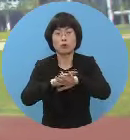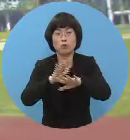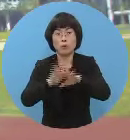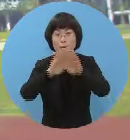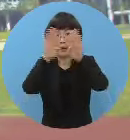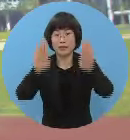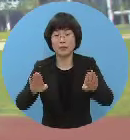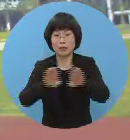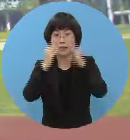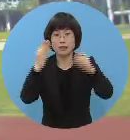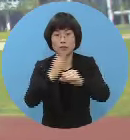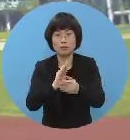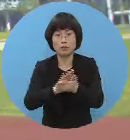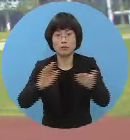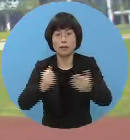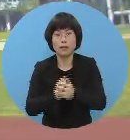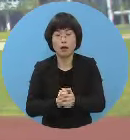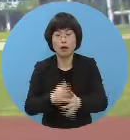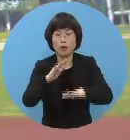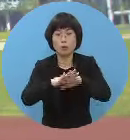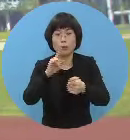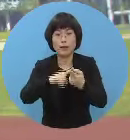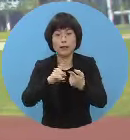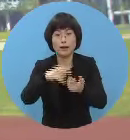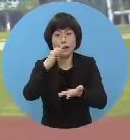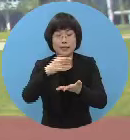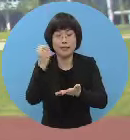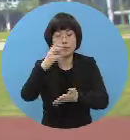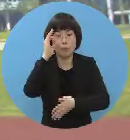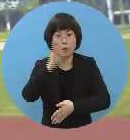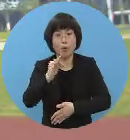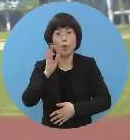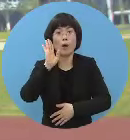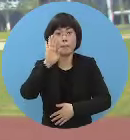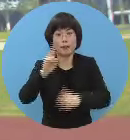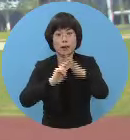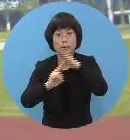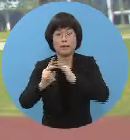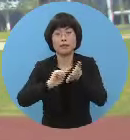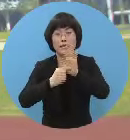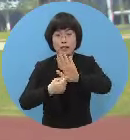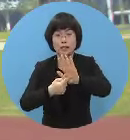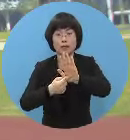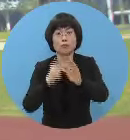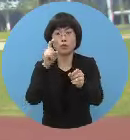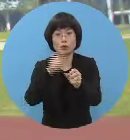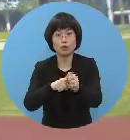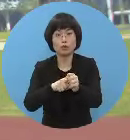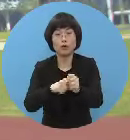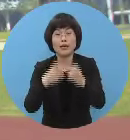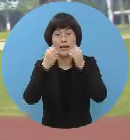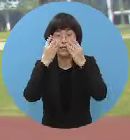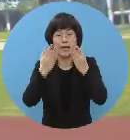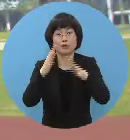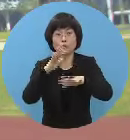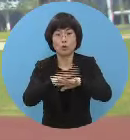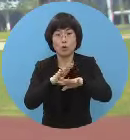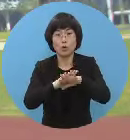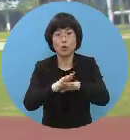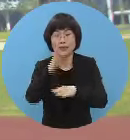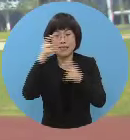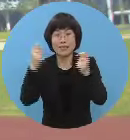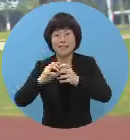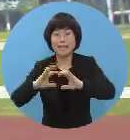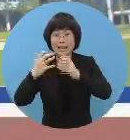개최합니다. 농업의 가치를 재조명하고 미래의 비전을 제시하기 위해 창조농업과 힐링의